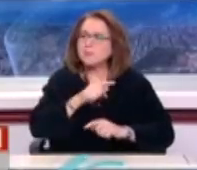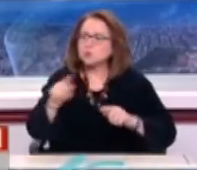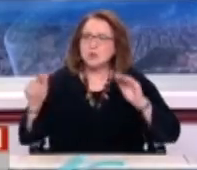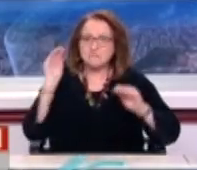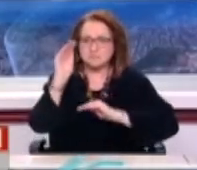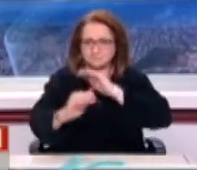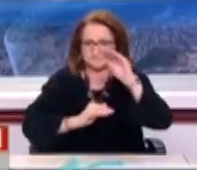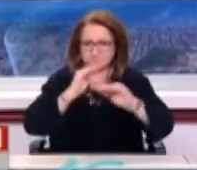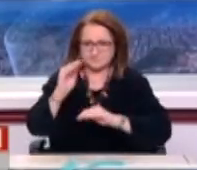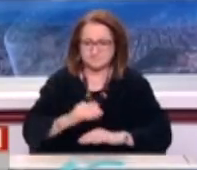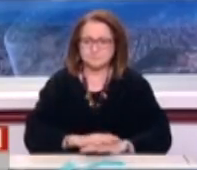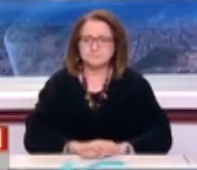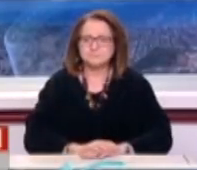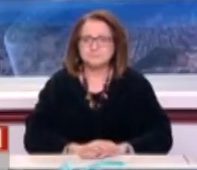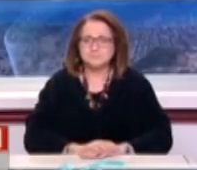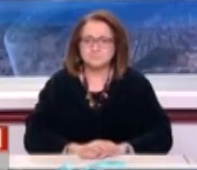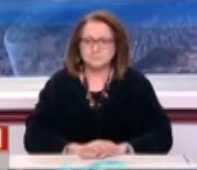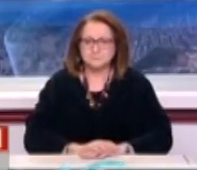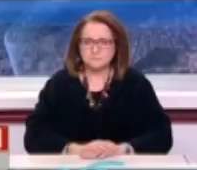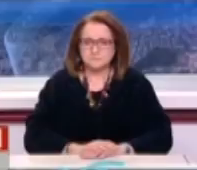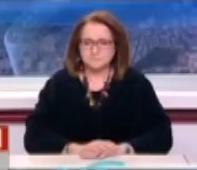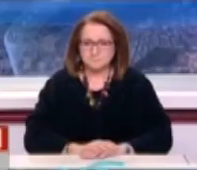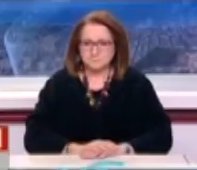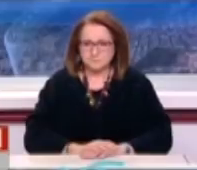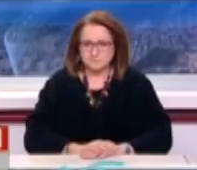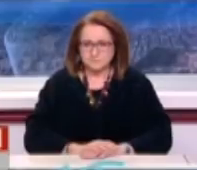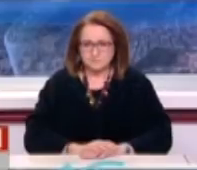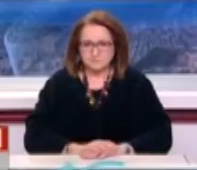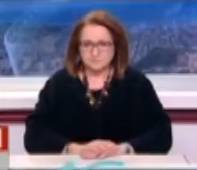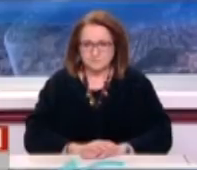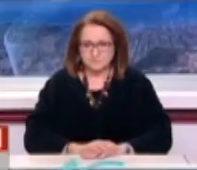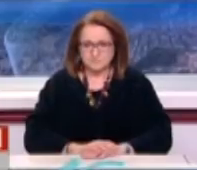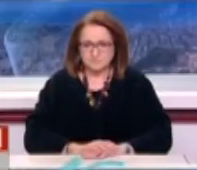Γορογιάννη. Παρακαλώ στο μικρόφωνο.